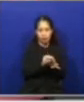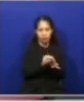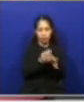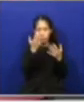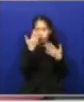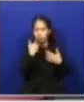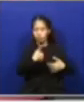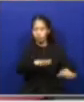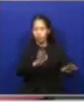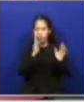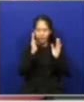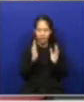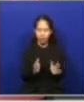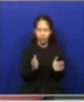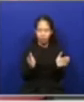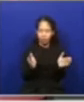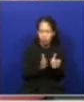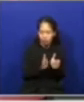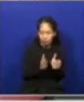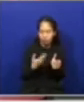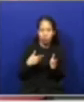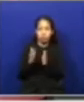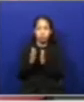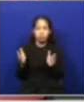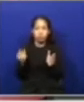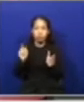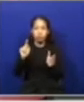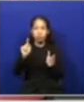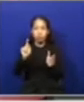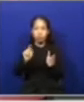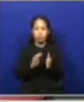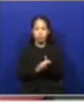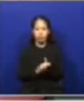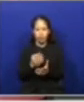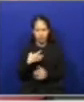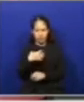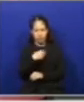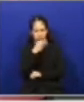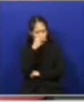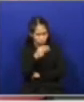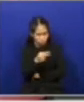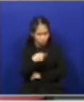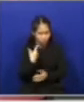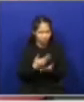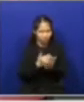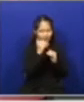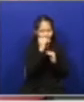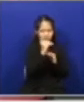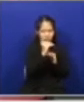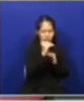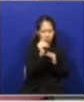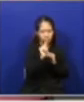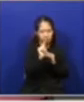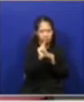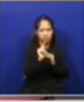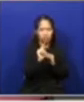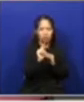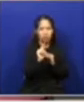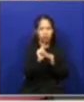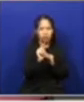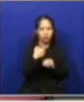ใหญ่ความเสี่ยงต่ำวงเงินใหญ่กว่าใช่ไหมคะไม่มีความจำเป็นต้องไปหาคนที่